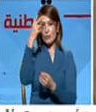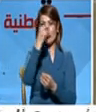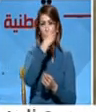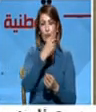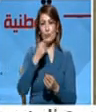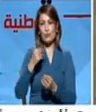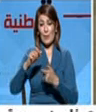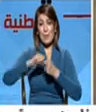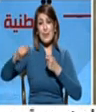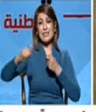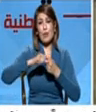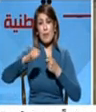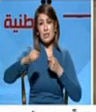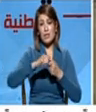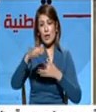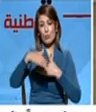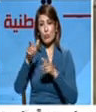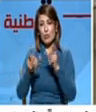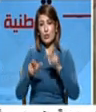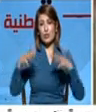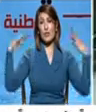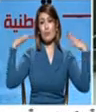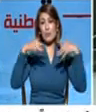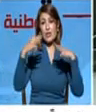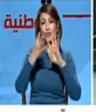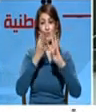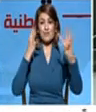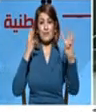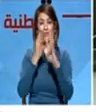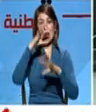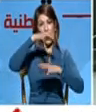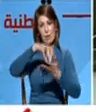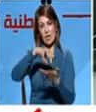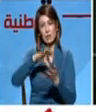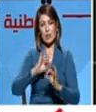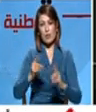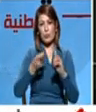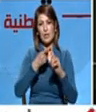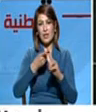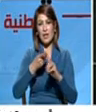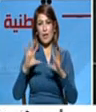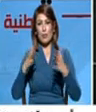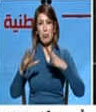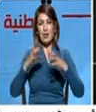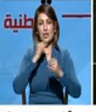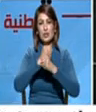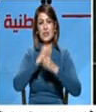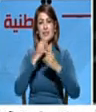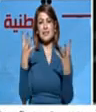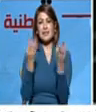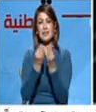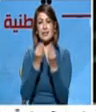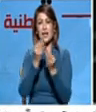المسافه على مكاتب البريد التونسي على تقديم الخدمات